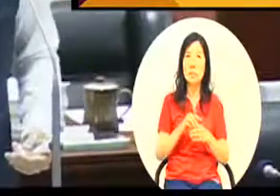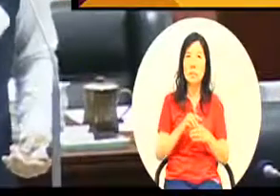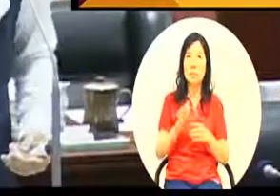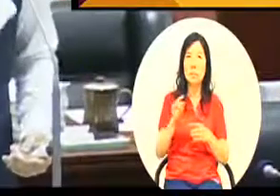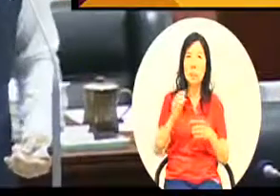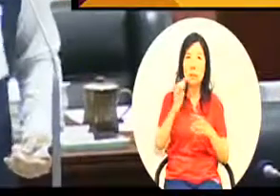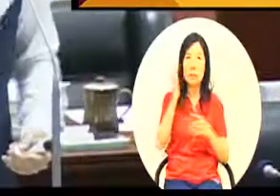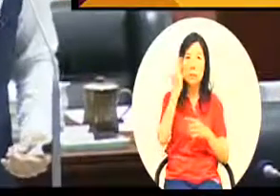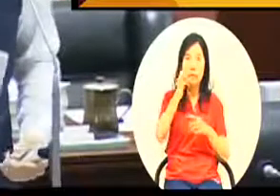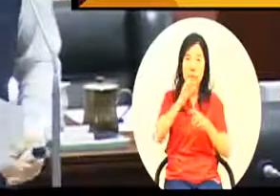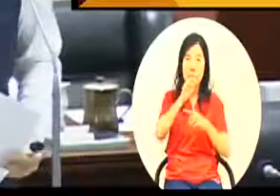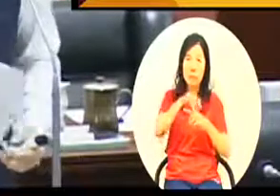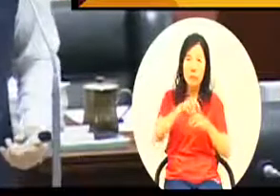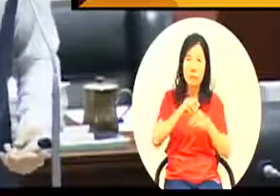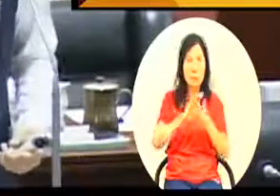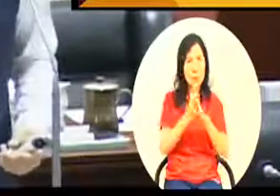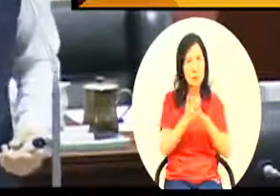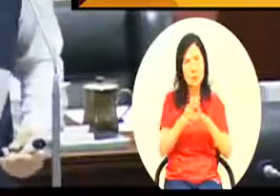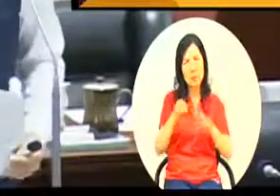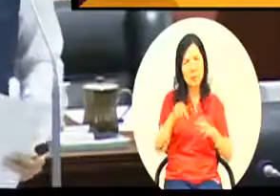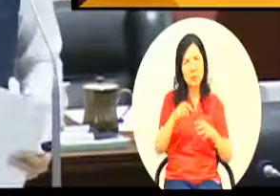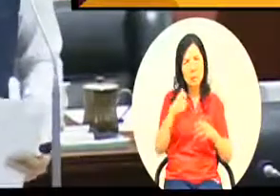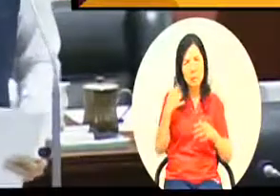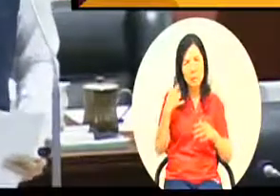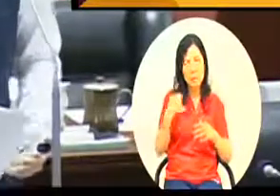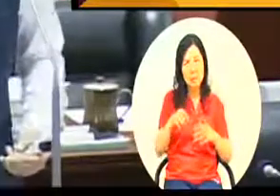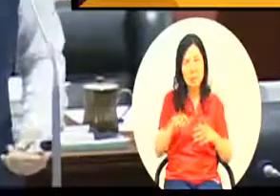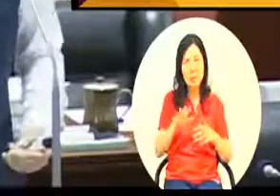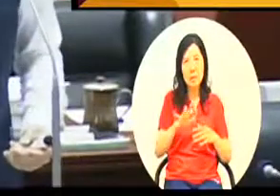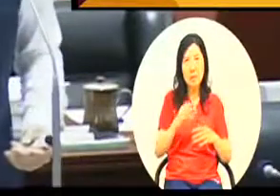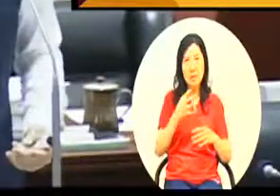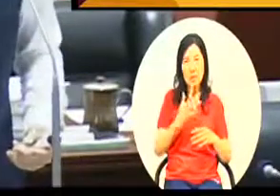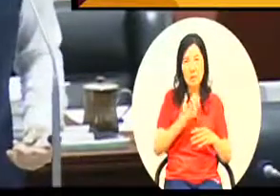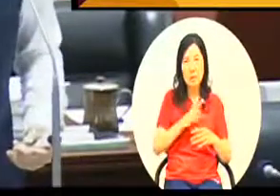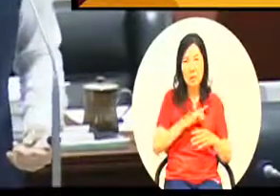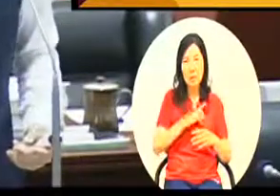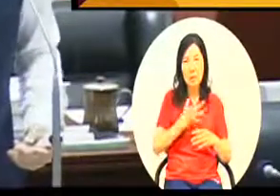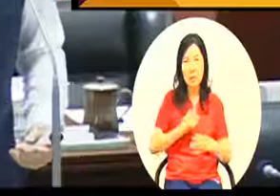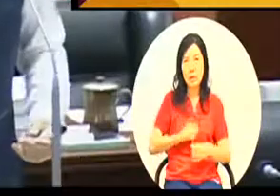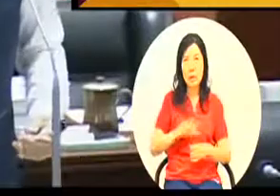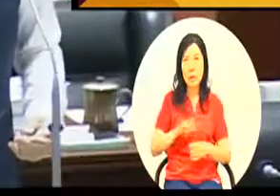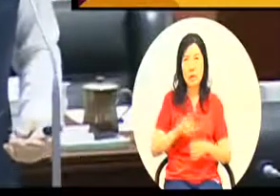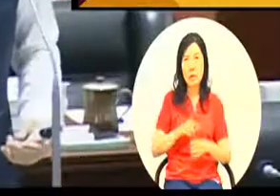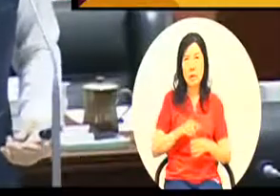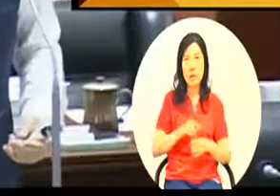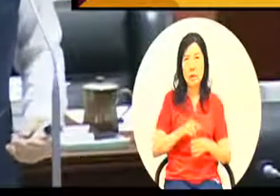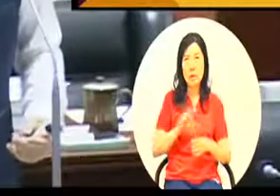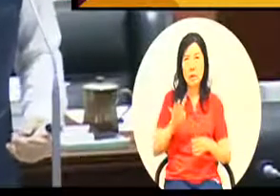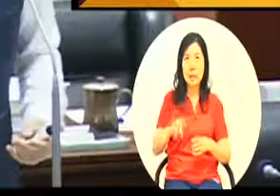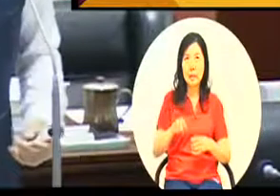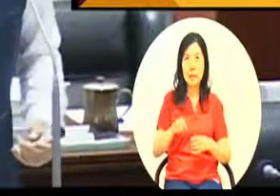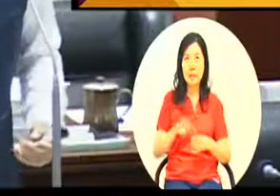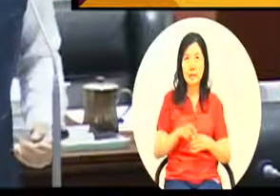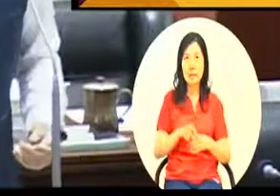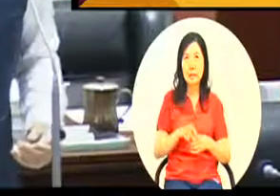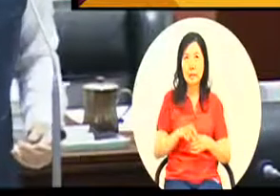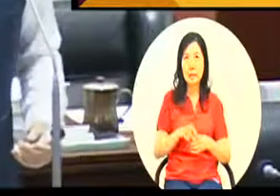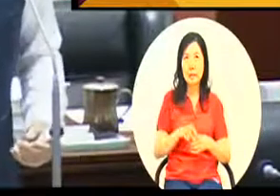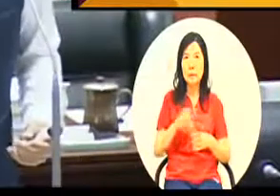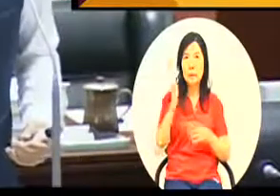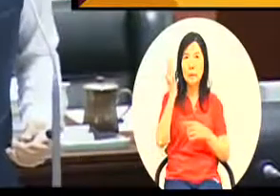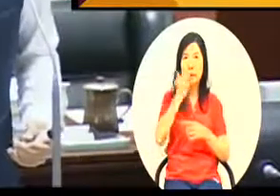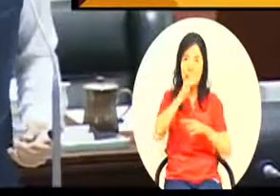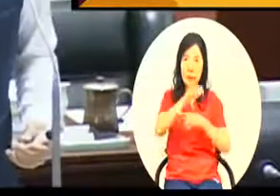美容曾几何时变成这种状况，我自己也很心痛。好，就是一样，这个在美